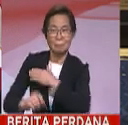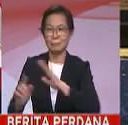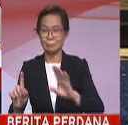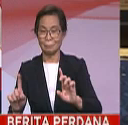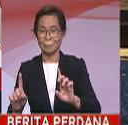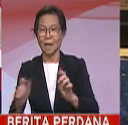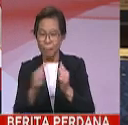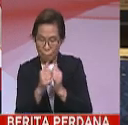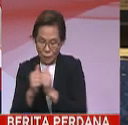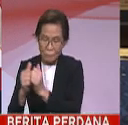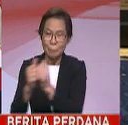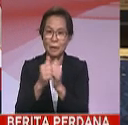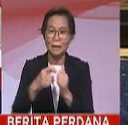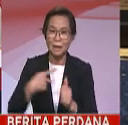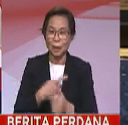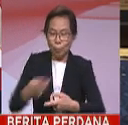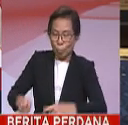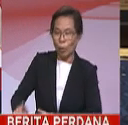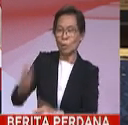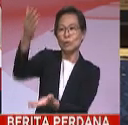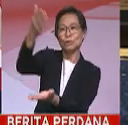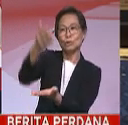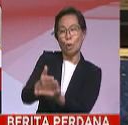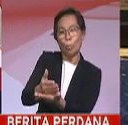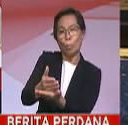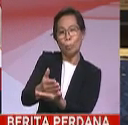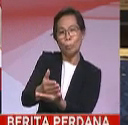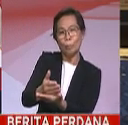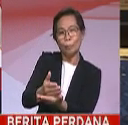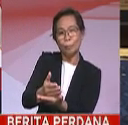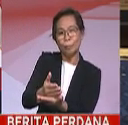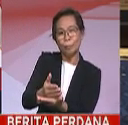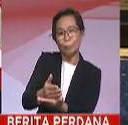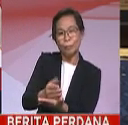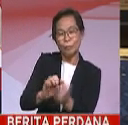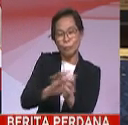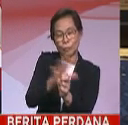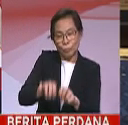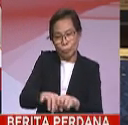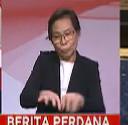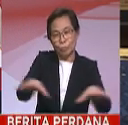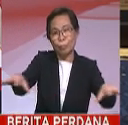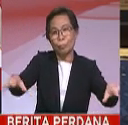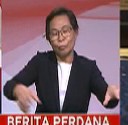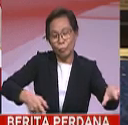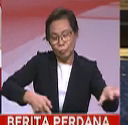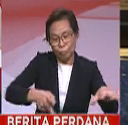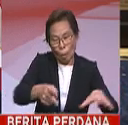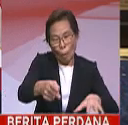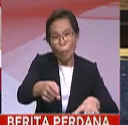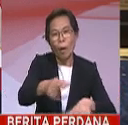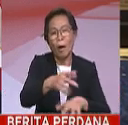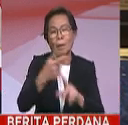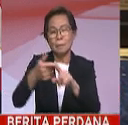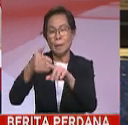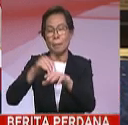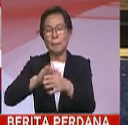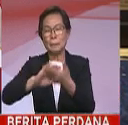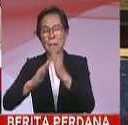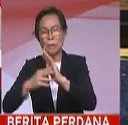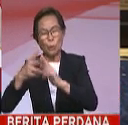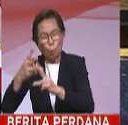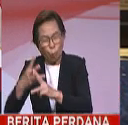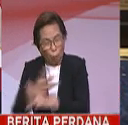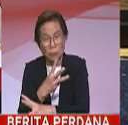Bersama kita berpeluang untuk membendung dan memutuskan rantaian penularan jangkitan COVID-19 daripada menjadi